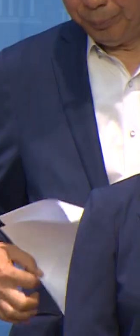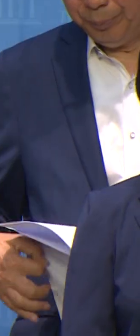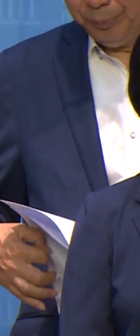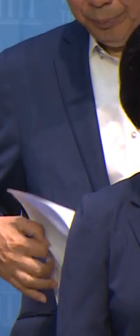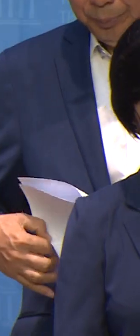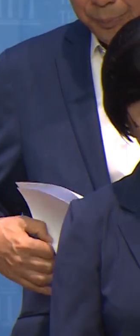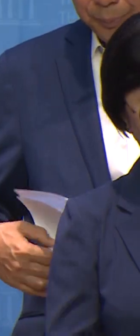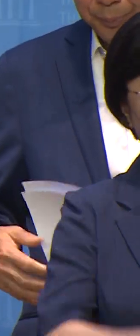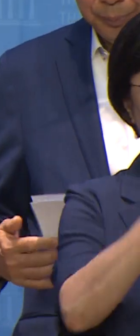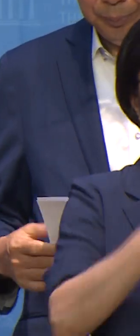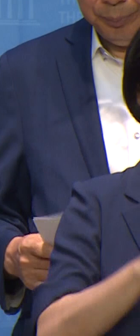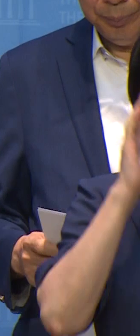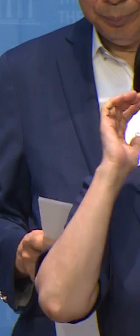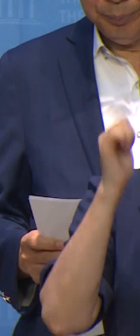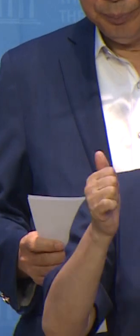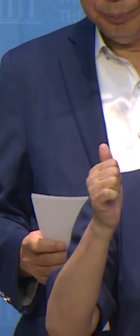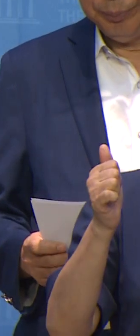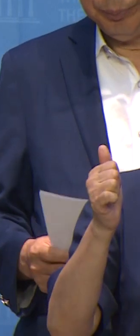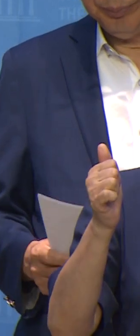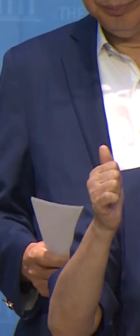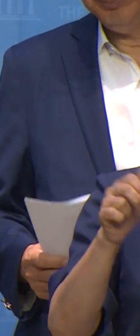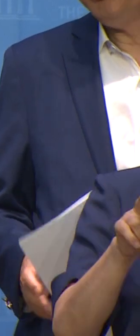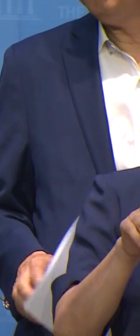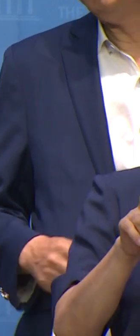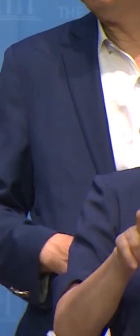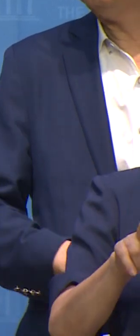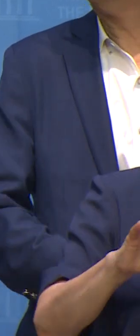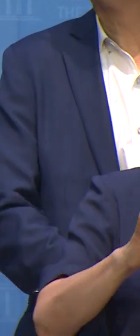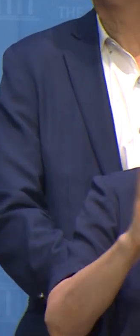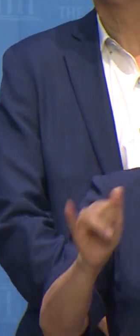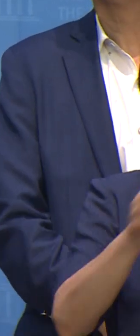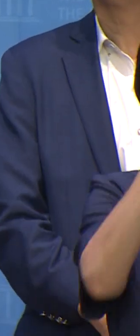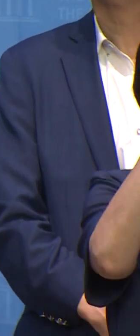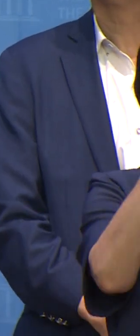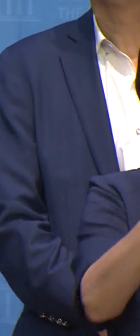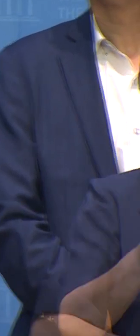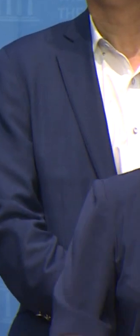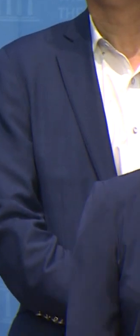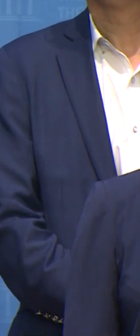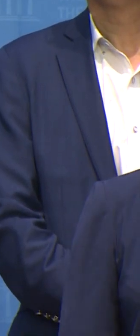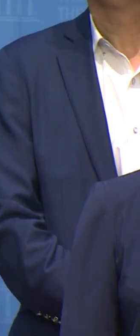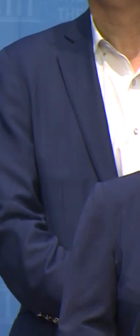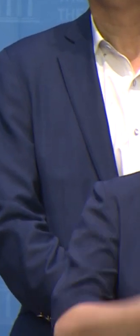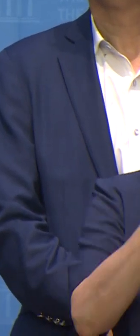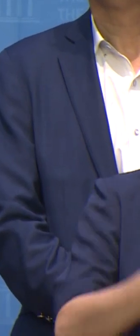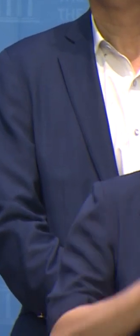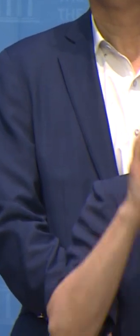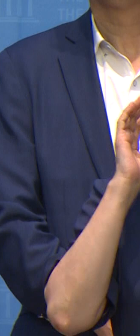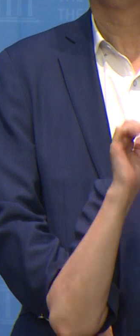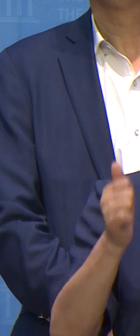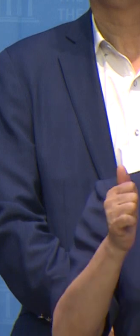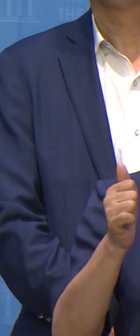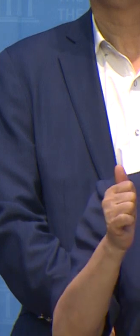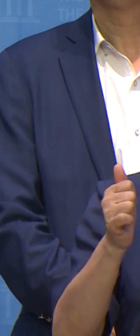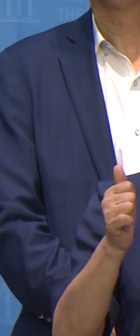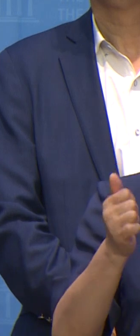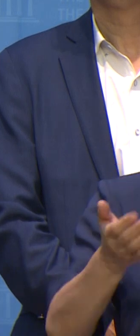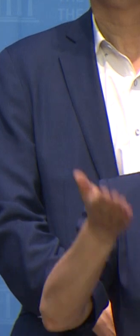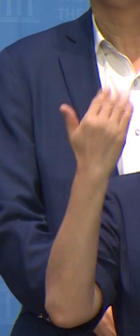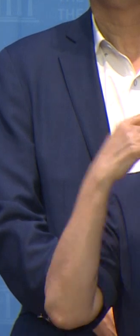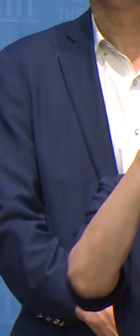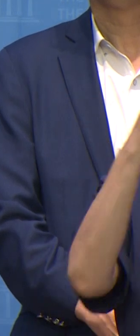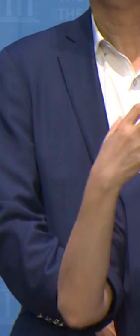하겠습니다. 윤석열 대통령은 당장 국민 앞에 사과해야 합니다. 윤석열 대통령은